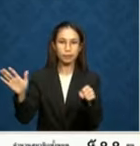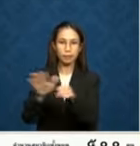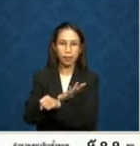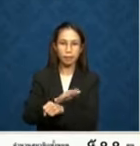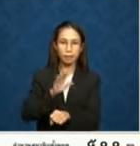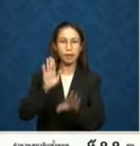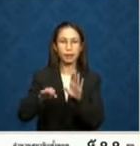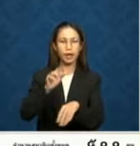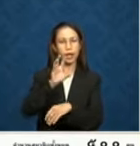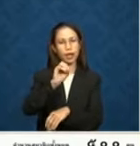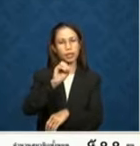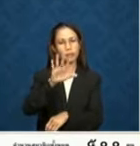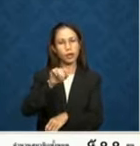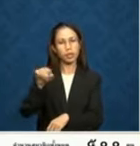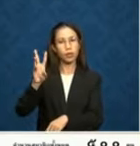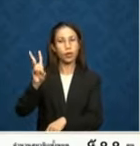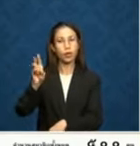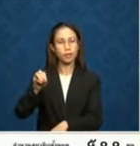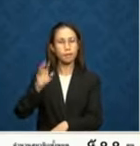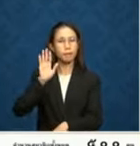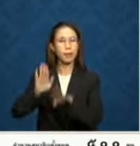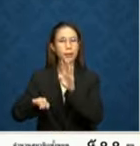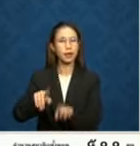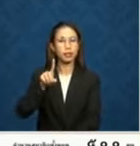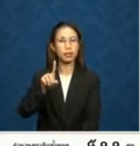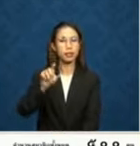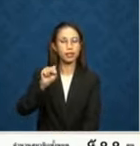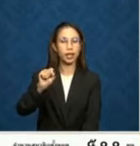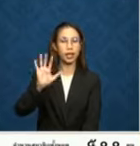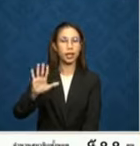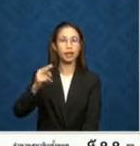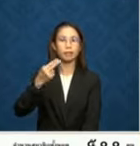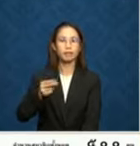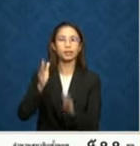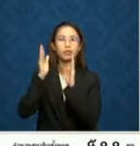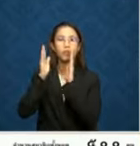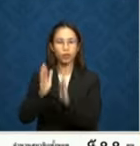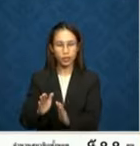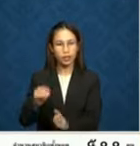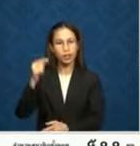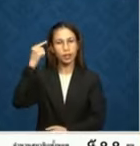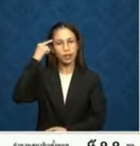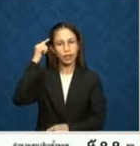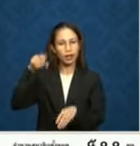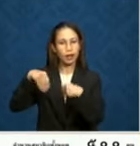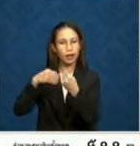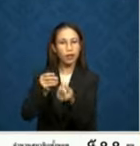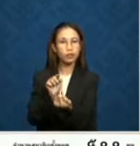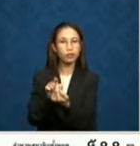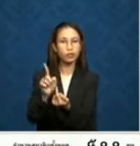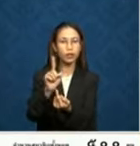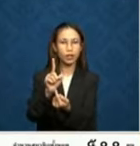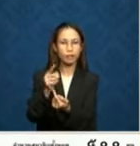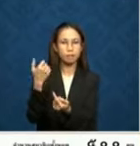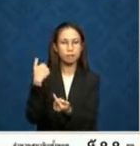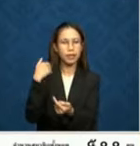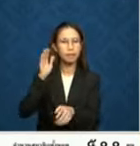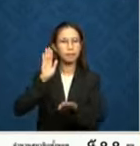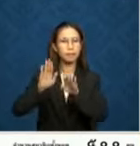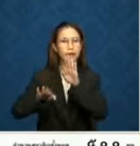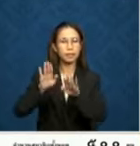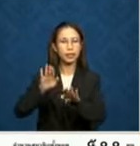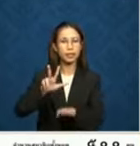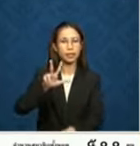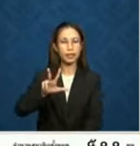55-60 ประมาณ 1,50 คนเพราฉะนั้นเราก็จะมีช้องว้าง อยู่อีกประมาณ